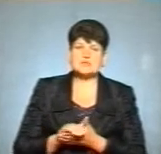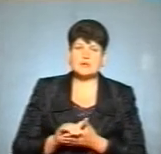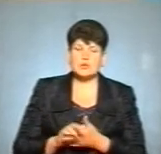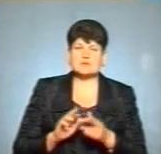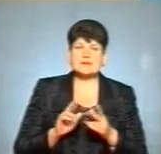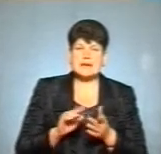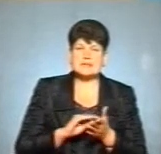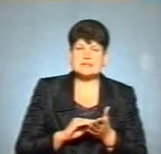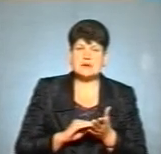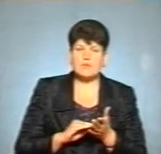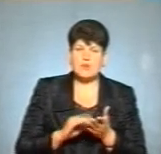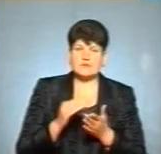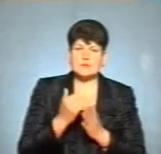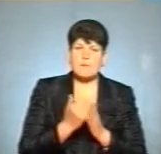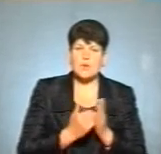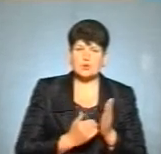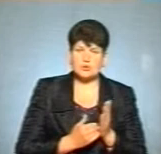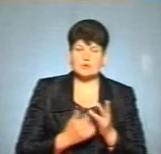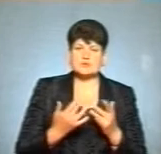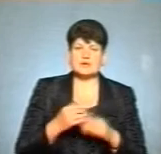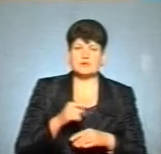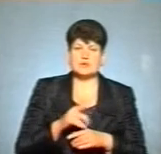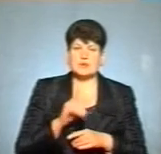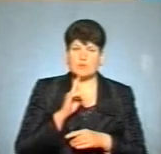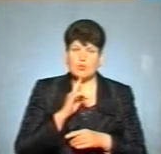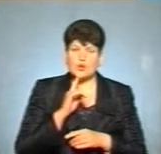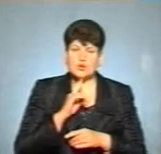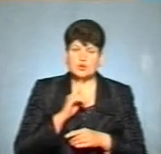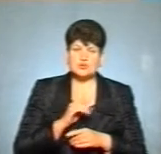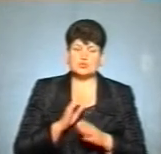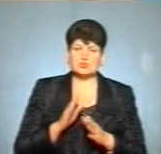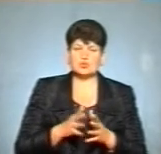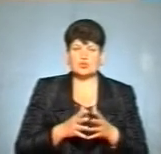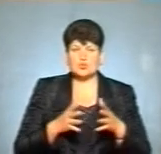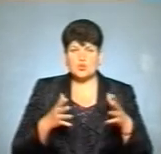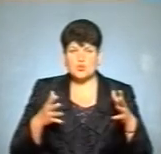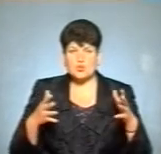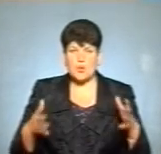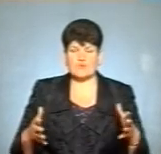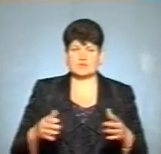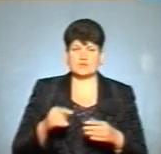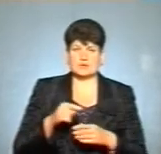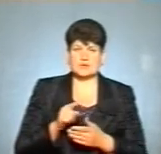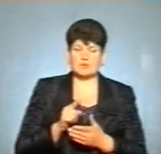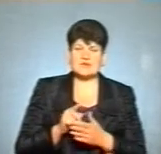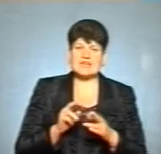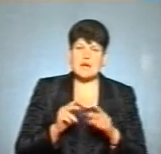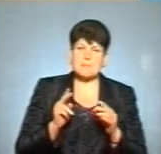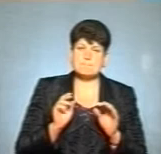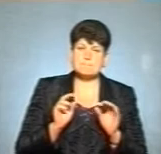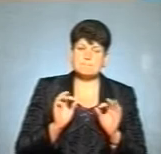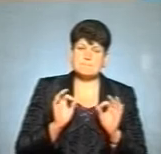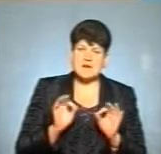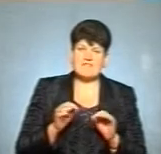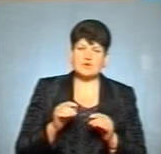заповнювати відповідно протоколи потім, оскільки вони будуть поки що набагато довшими, набагато, тобто вони повинні як правильно визначати тих,